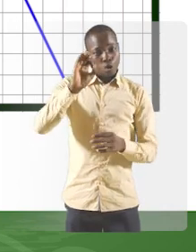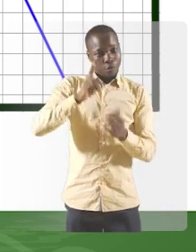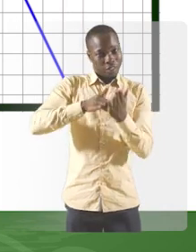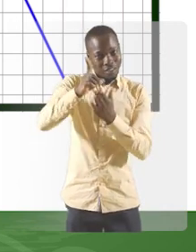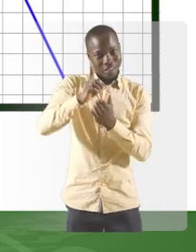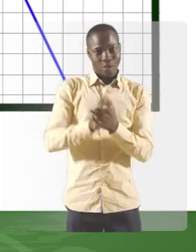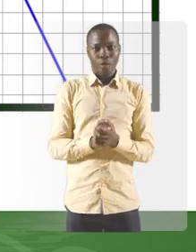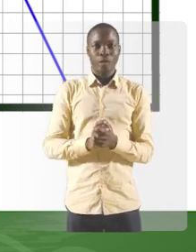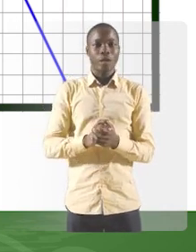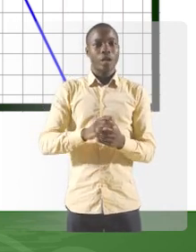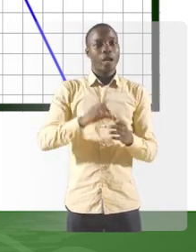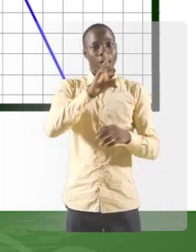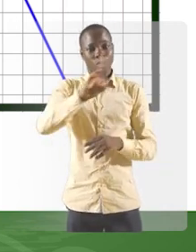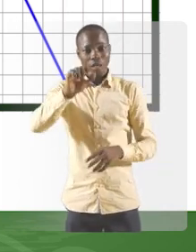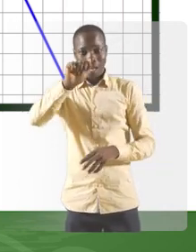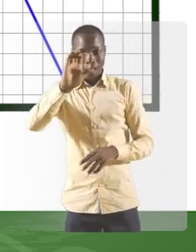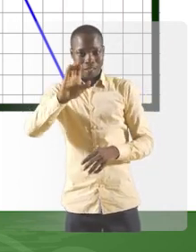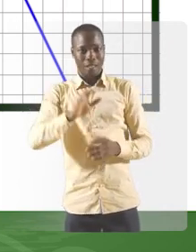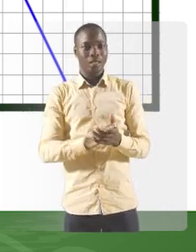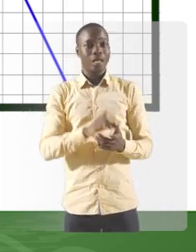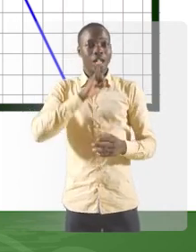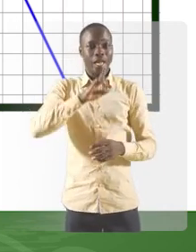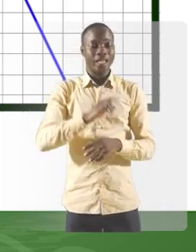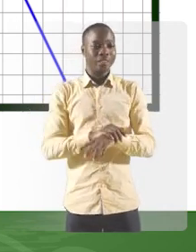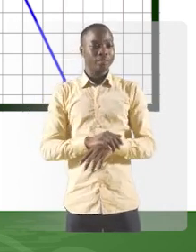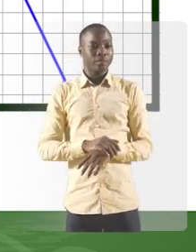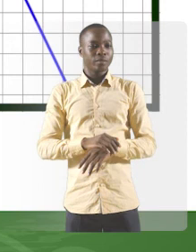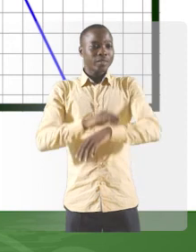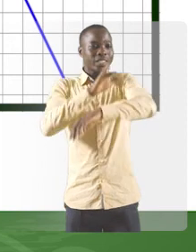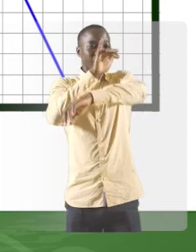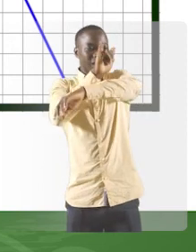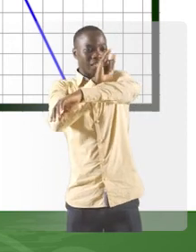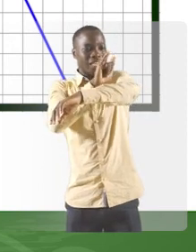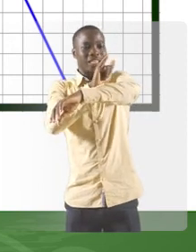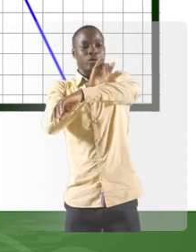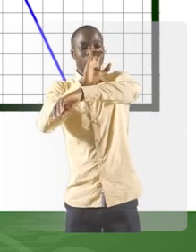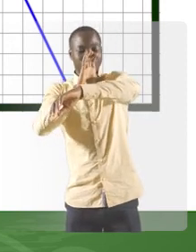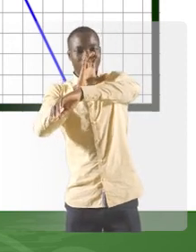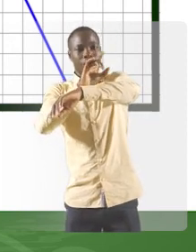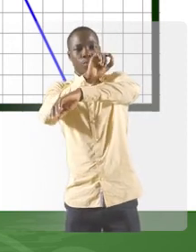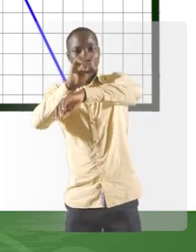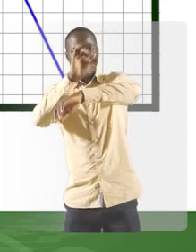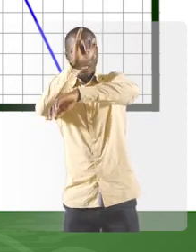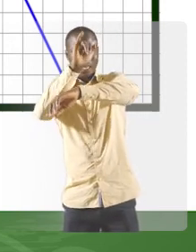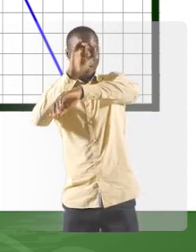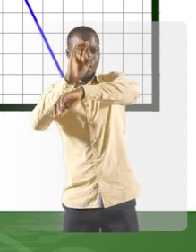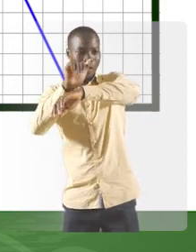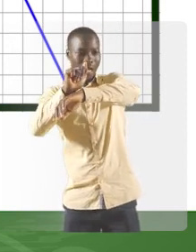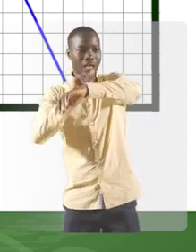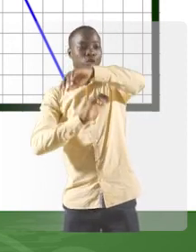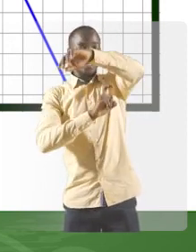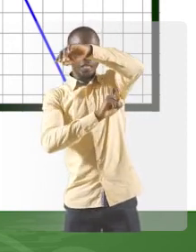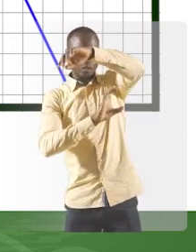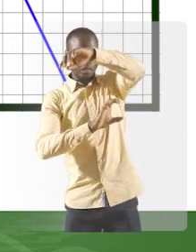la droite AC est y de C moins y de A sur x de C moins x de